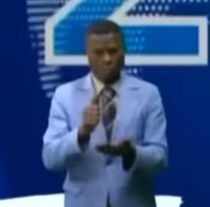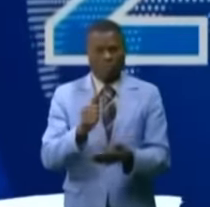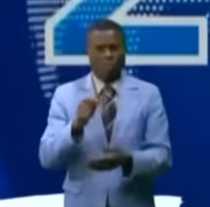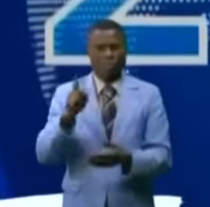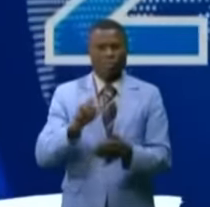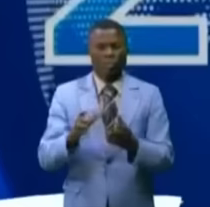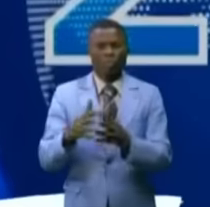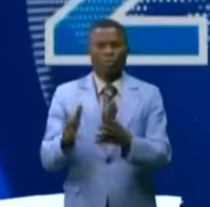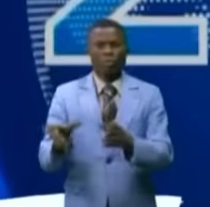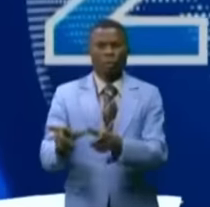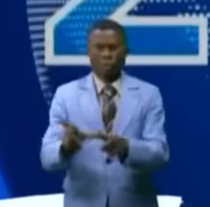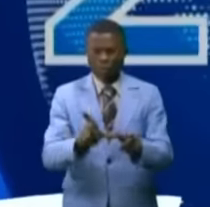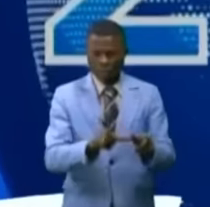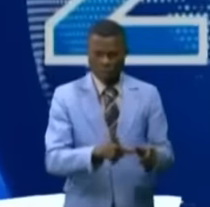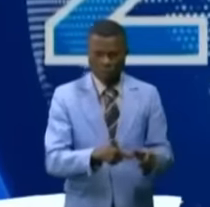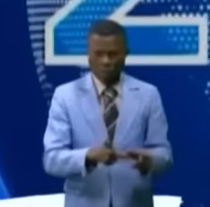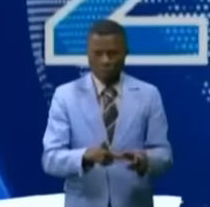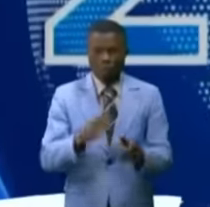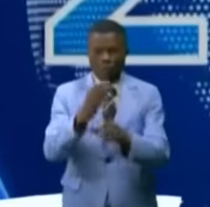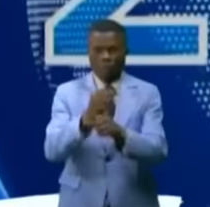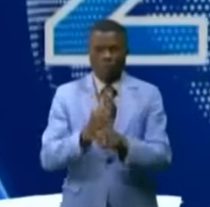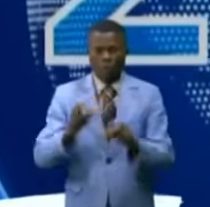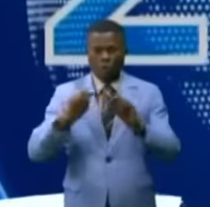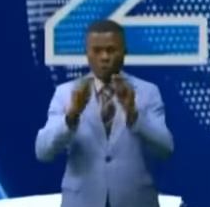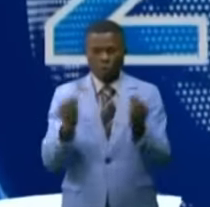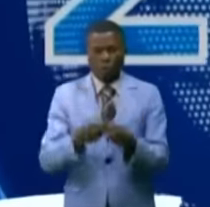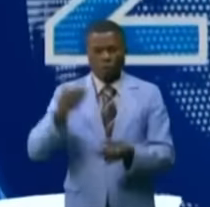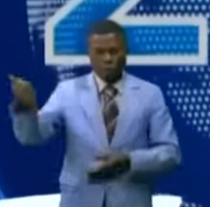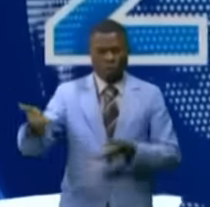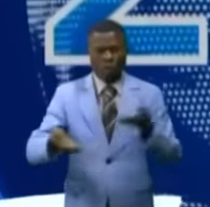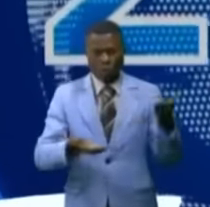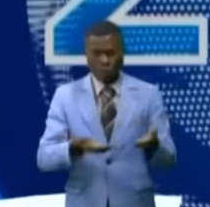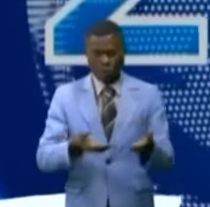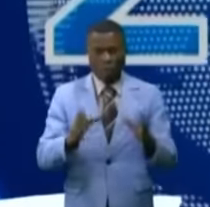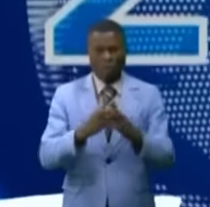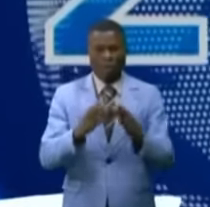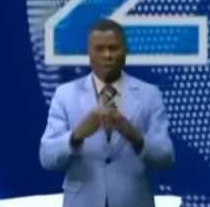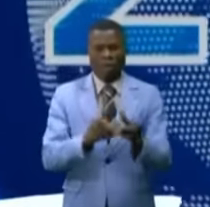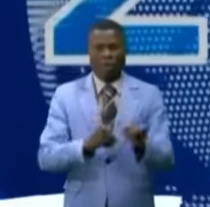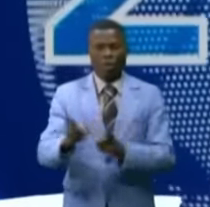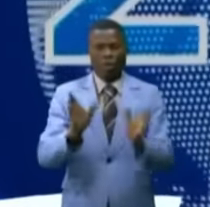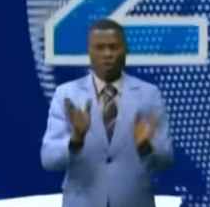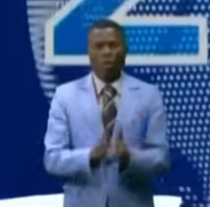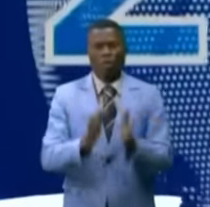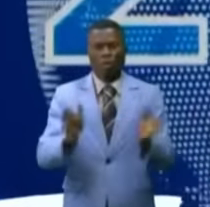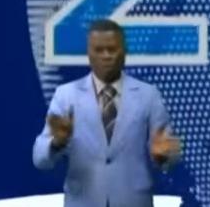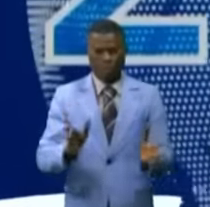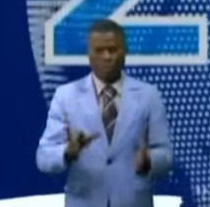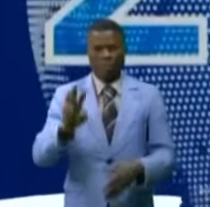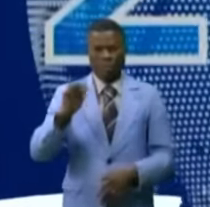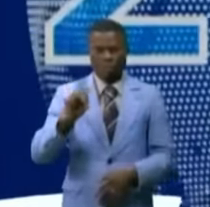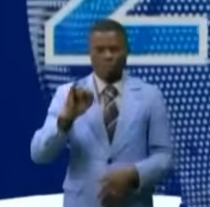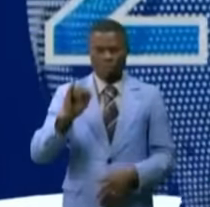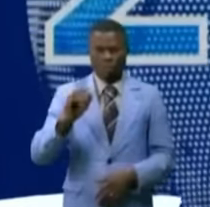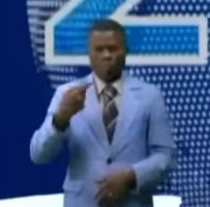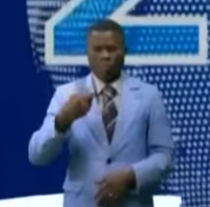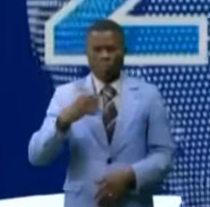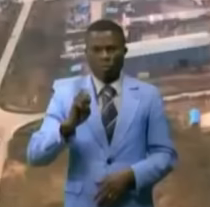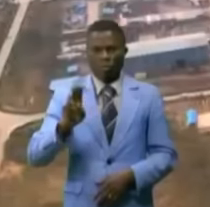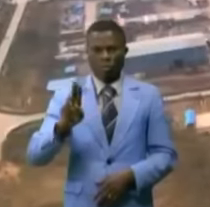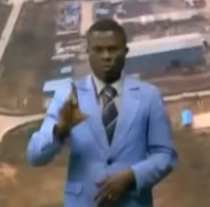et Lualaba Cooper ont reçu la délégation de l'ARSP conduite par le directeur général Miguel Katem Kachal.